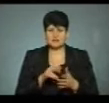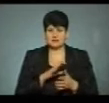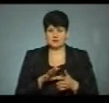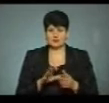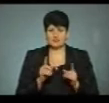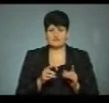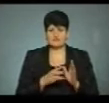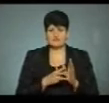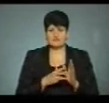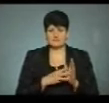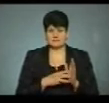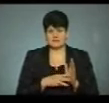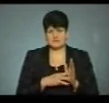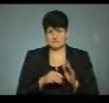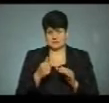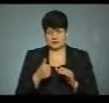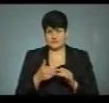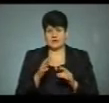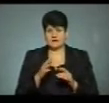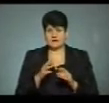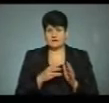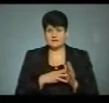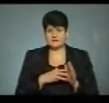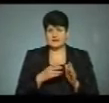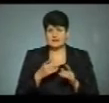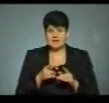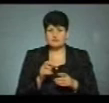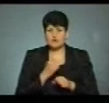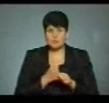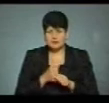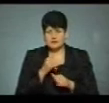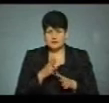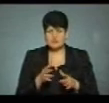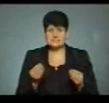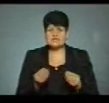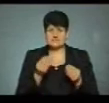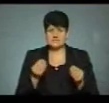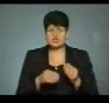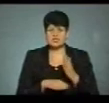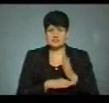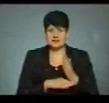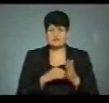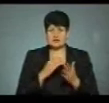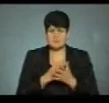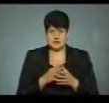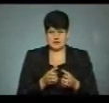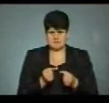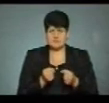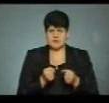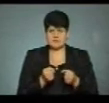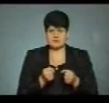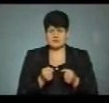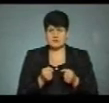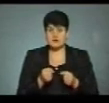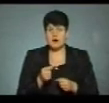і 80 років. Вона буде продовжена. Навіть обробити її – це вже не то. Свіже дерево спилене, воно має міцність, в'язкість.